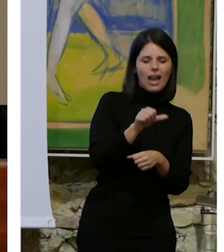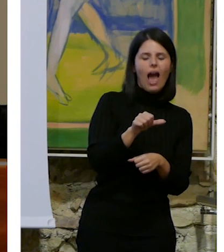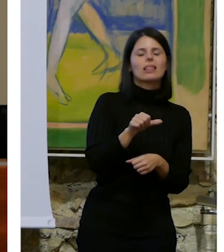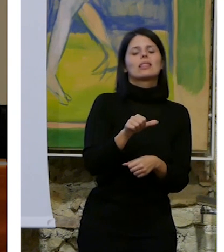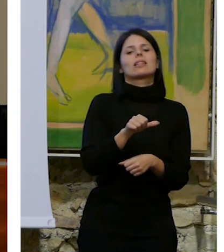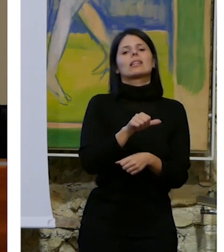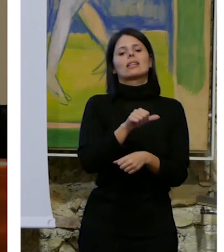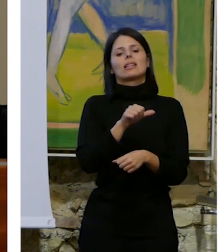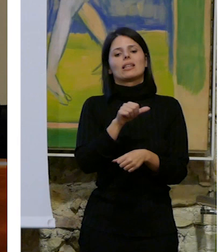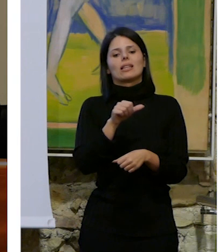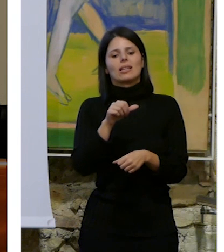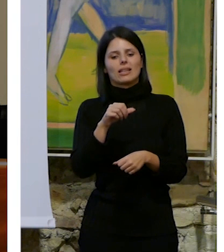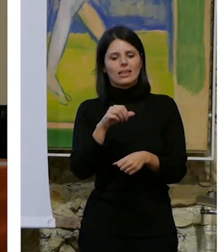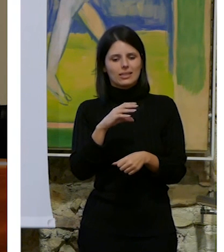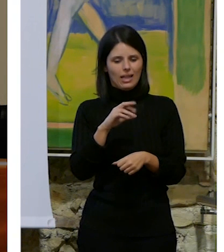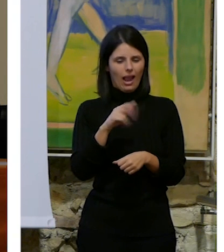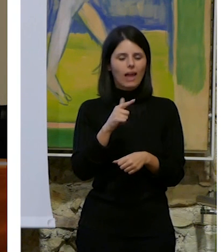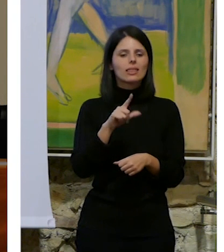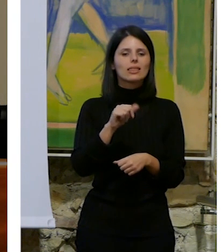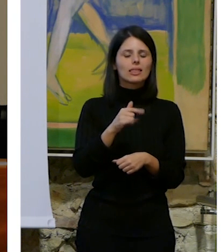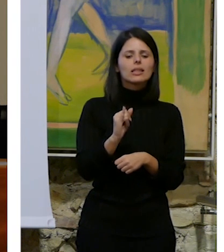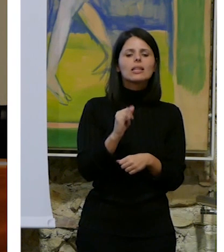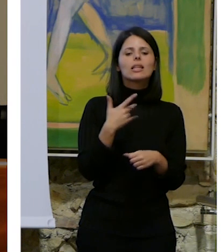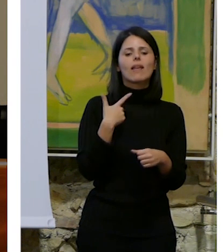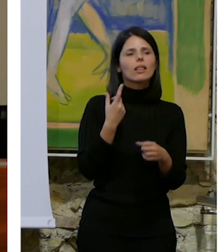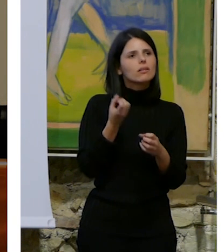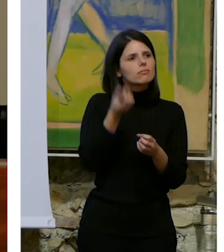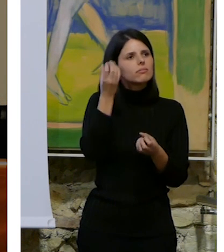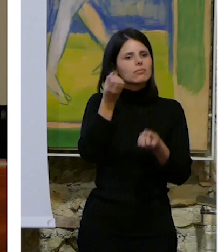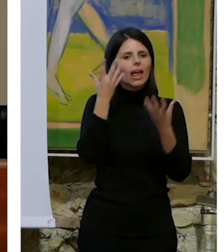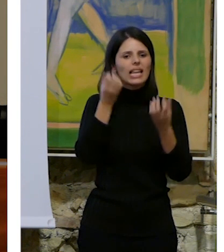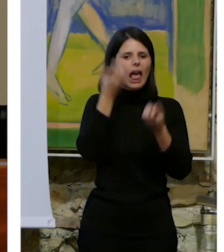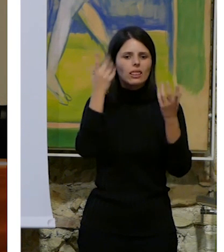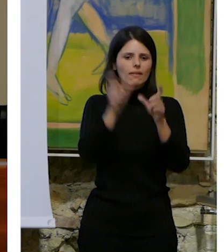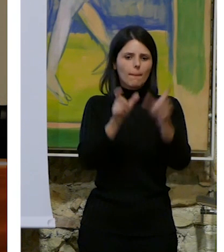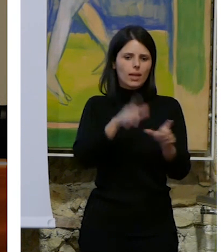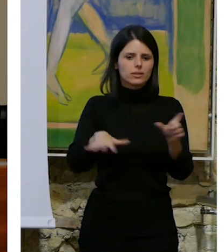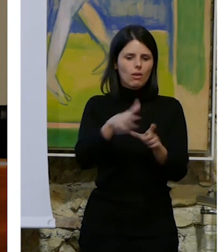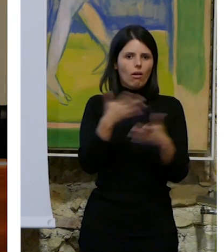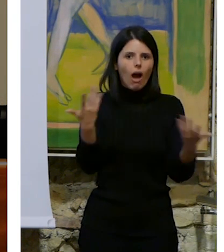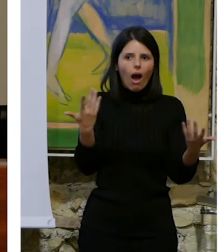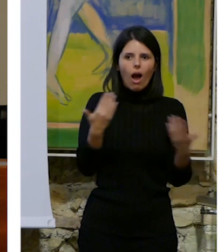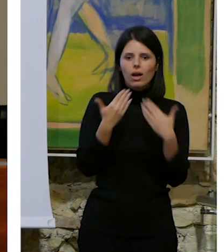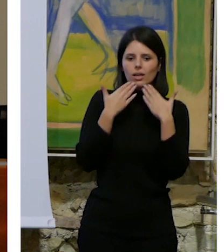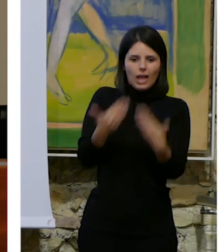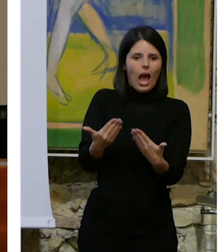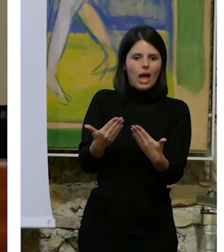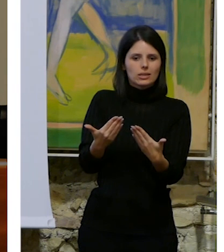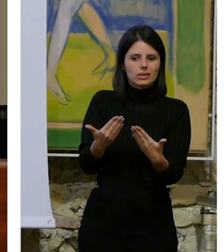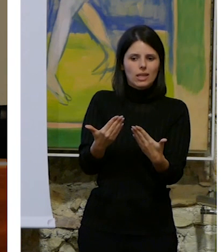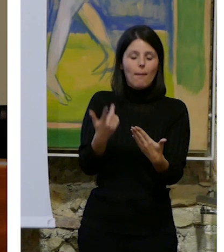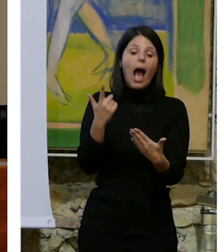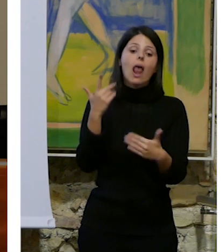no? Avranno diritto a una quantità infinita di creativi. Allora Pietro ha detto grazie, ha detto, però un